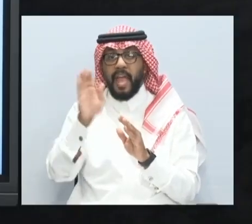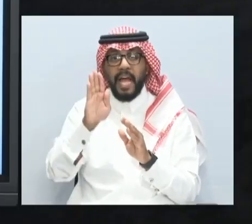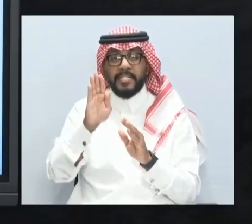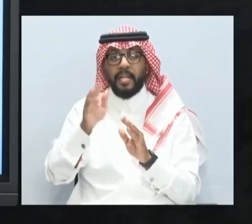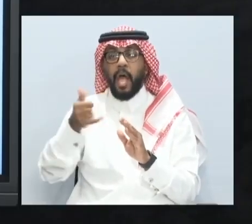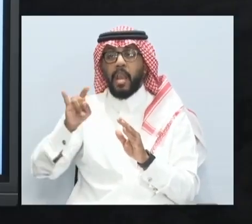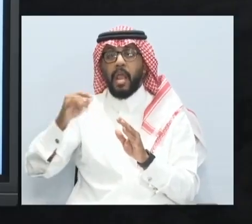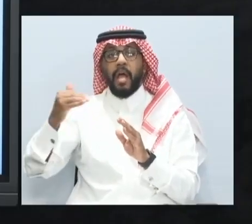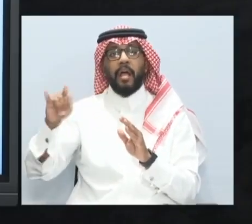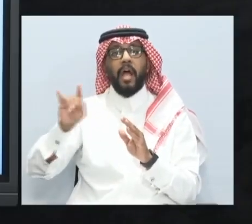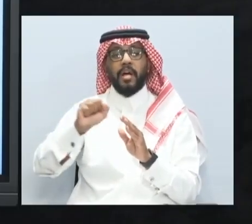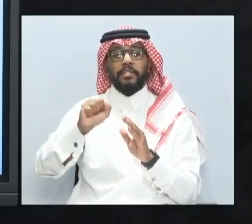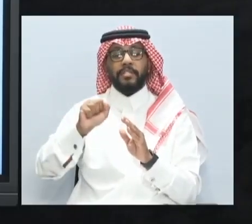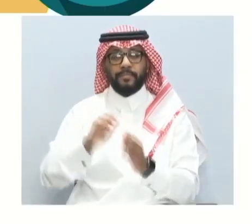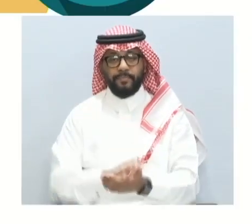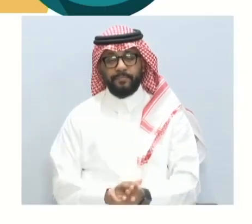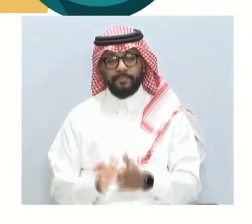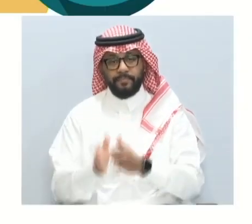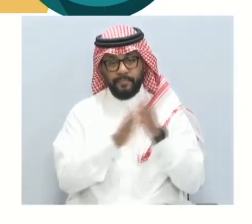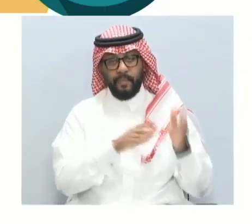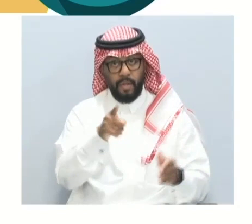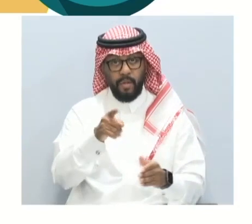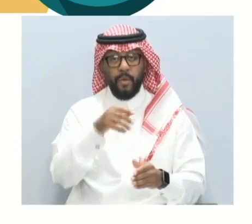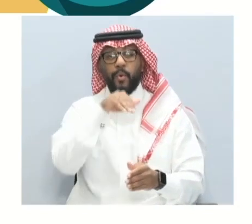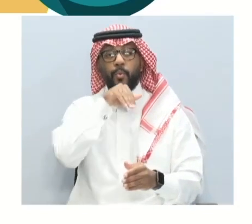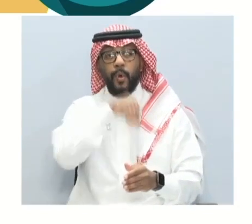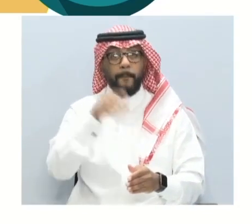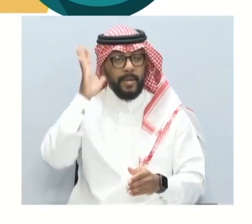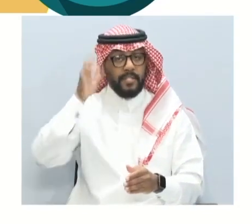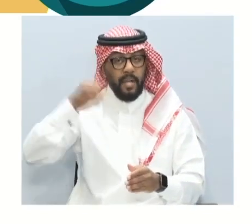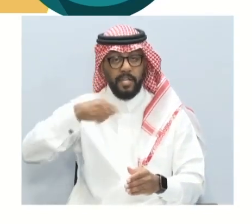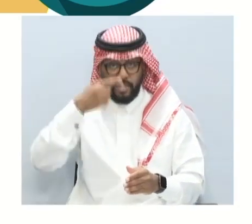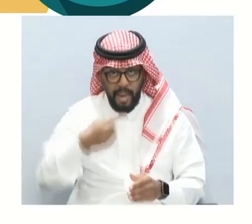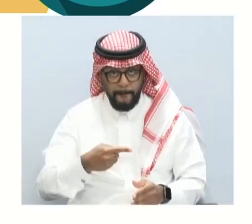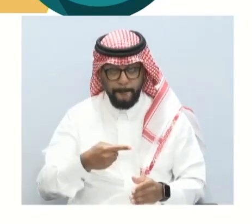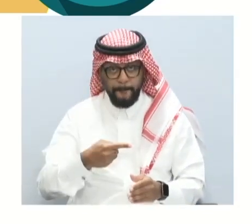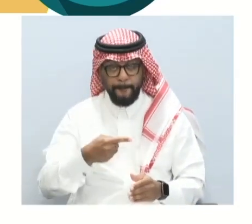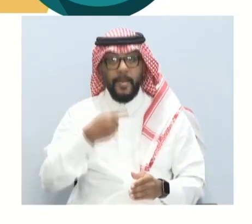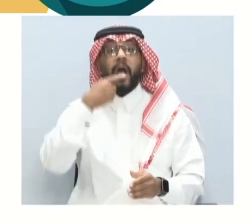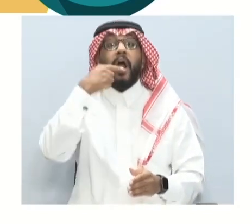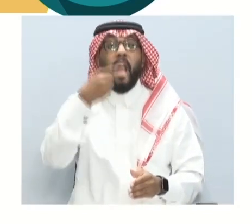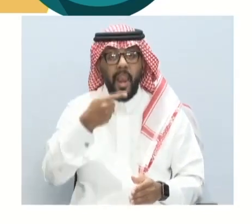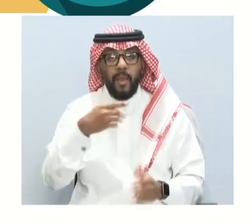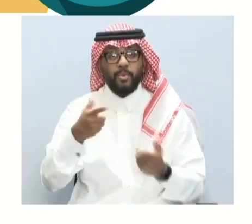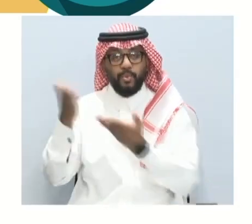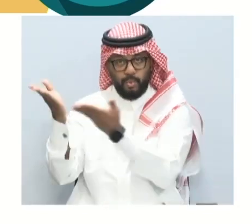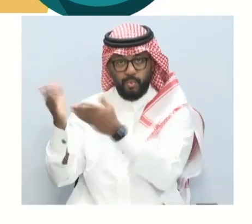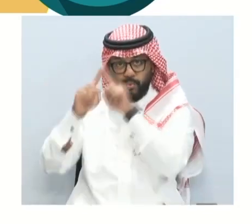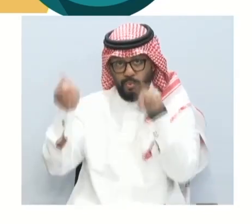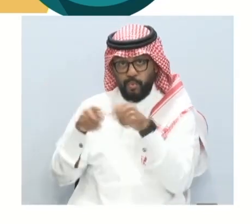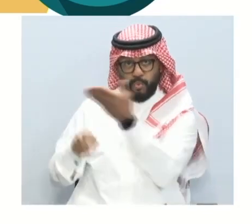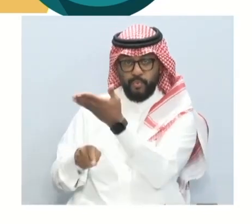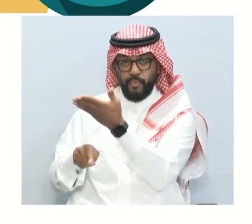الحديث قال عليه الصلاه والسلام من قال في يوم 100 مره انظروا الى هذا الحديث اخواني وتاملوا الشاشه من قال في